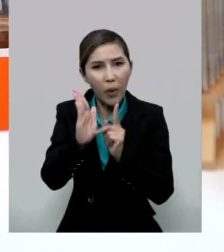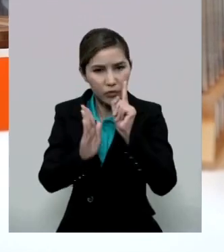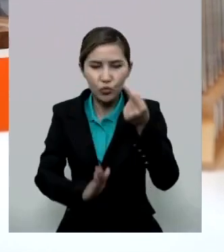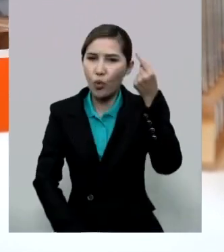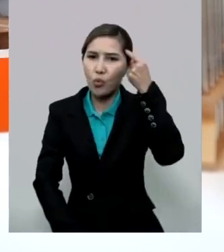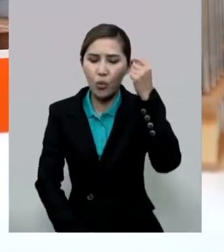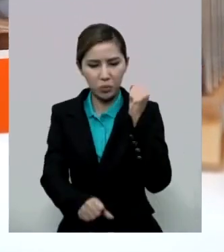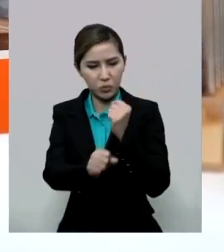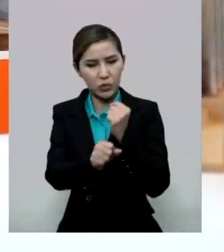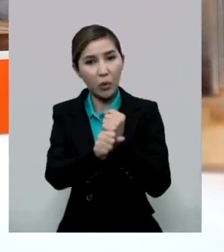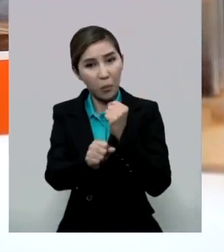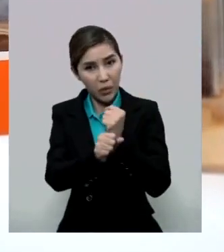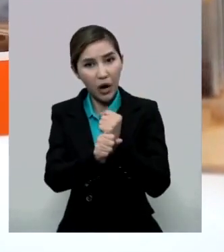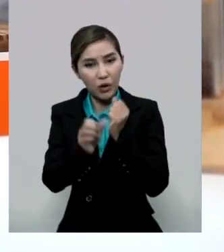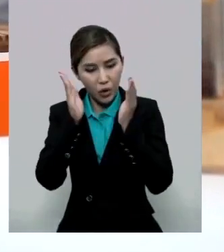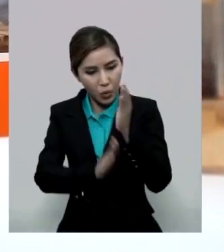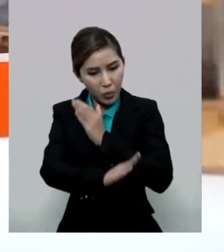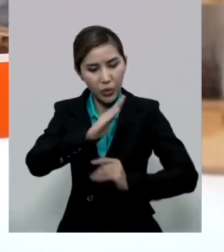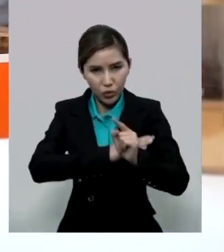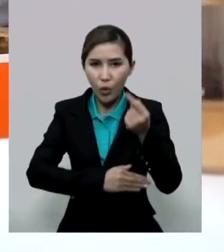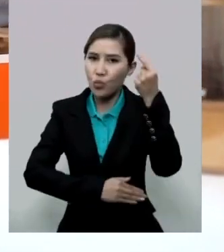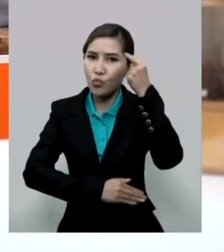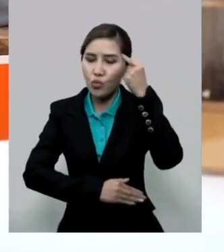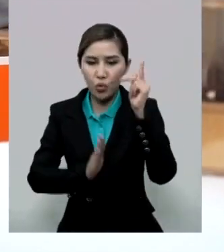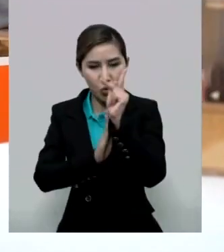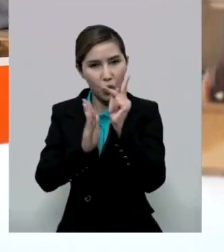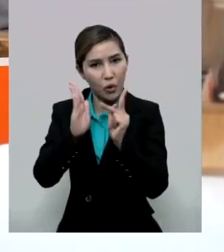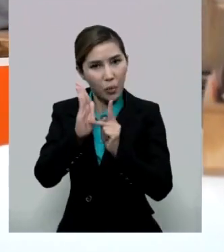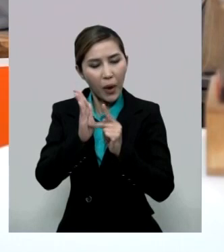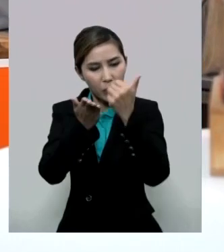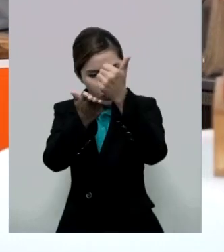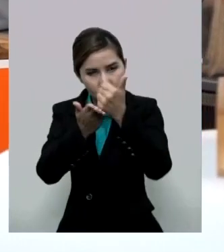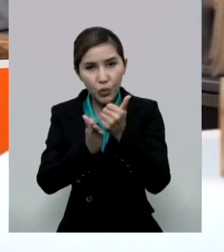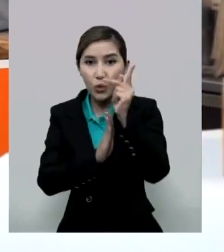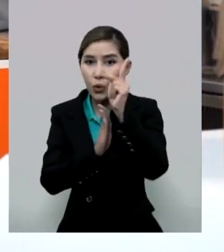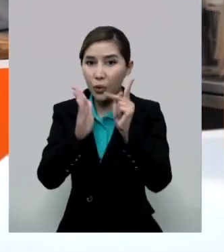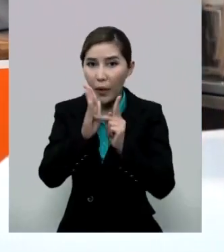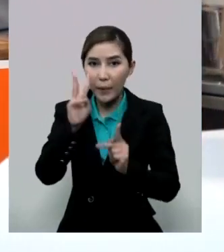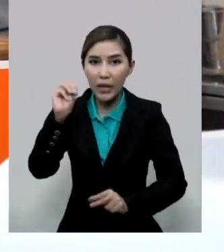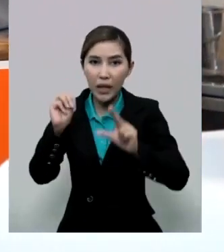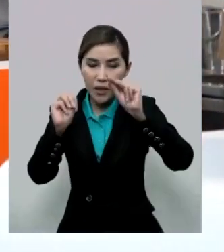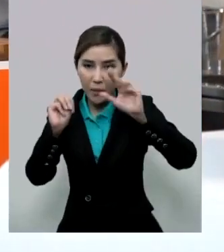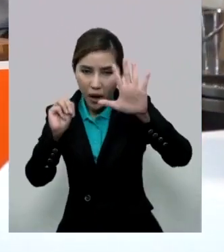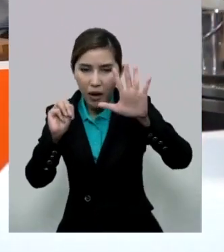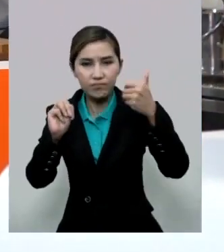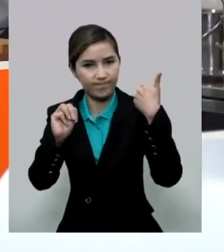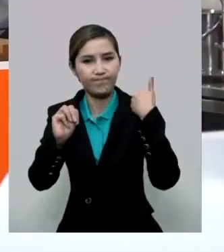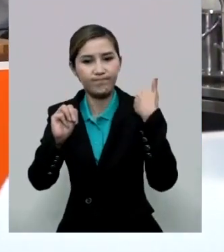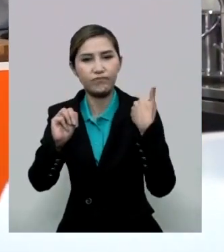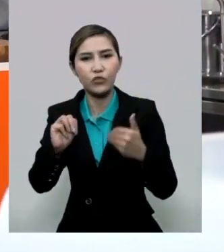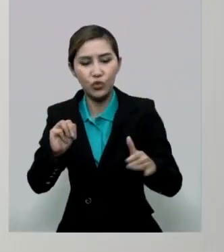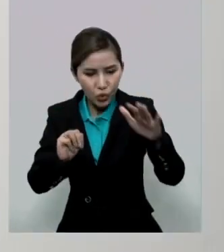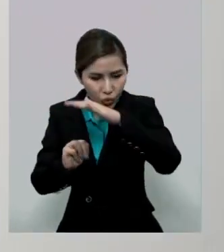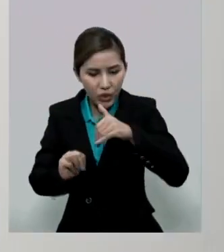ด้วยเพราะว่าเราทำงานในส่วนของผู้พิการใช่ไหมคะก็จะมีกฎหมายเข้ามาช่วยก็คือในส่วนของมาตรา35เนี่ย